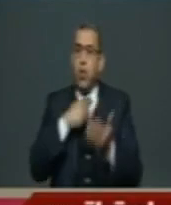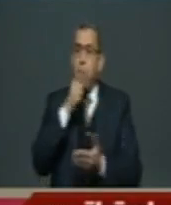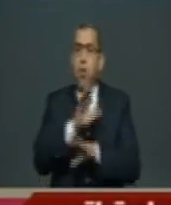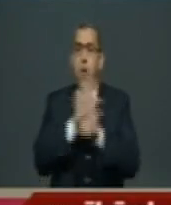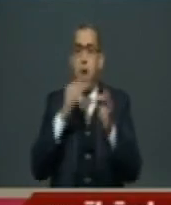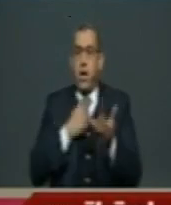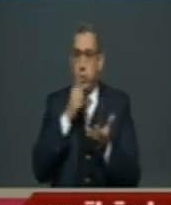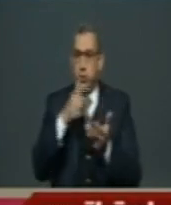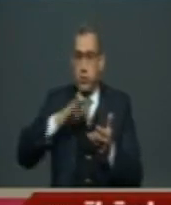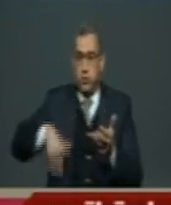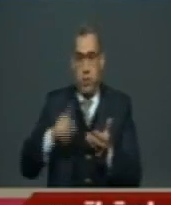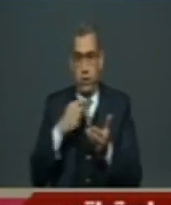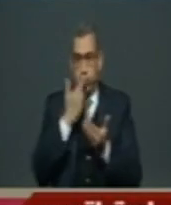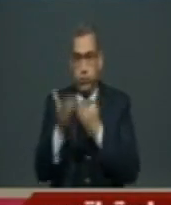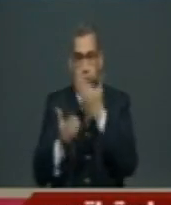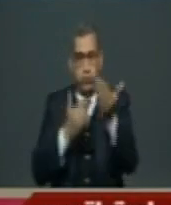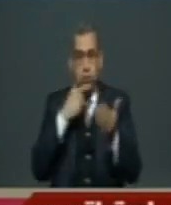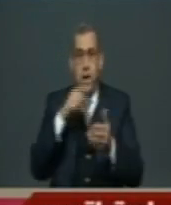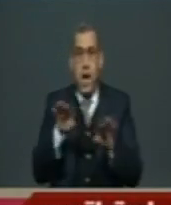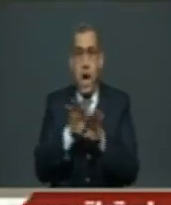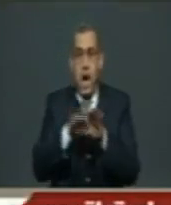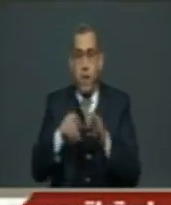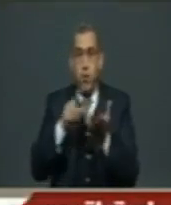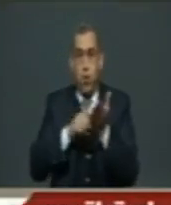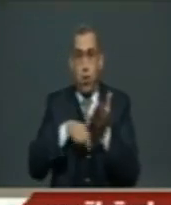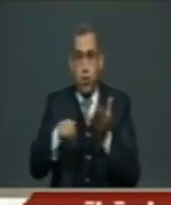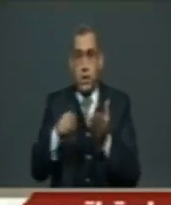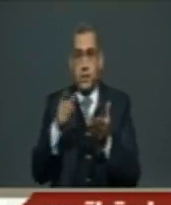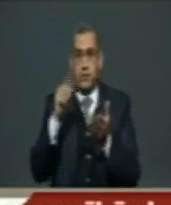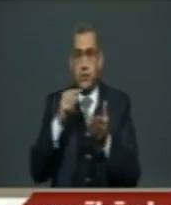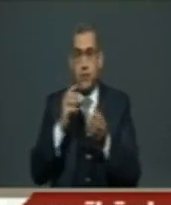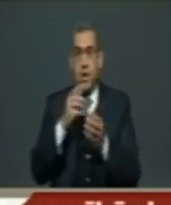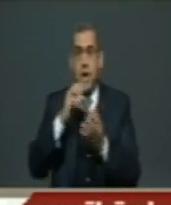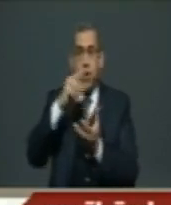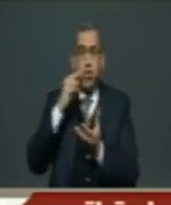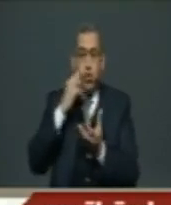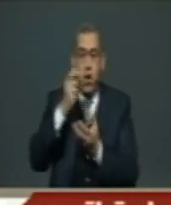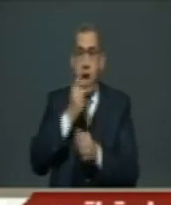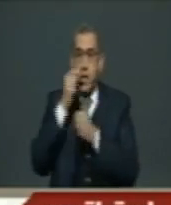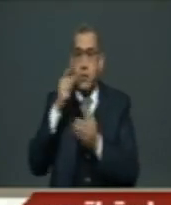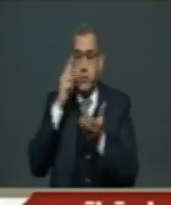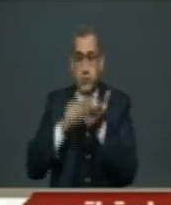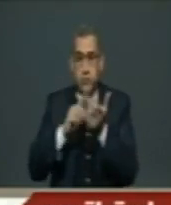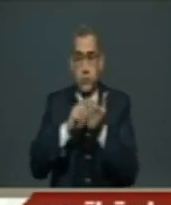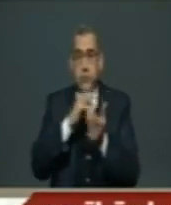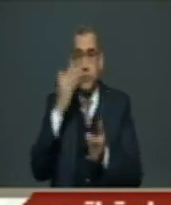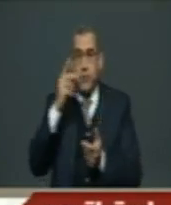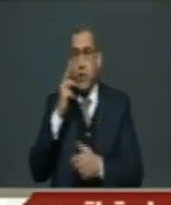بيقول موسم القمح وموسم الرز وموسم البنجر والقصب، ده معناه ان حتى لو انت شايف